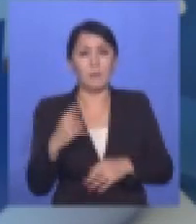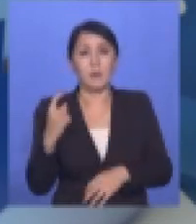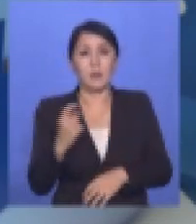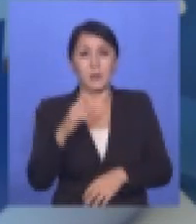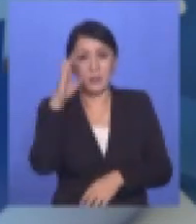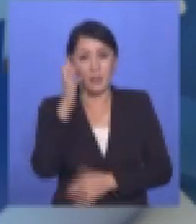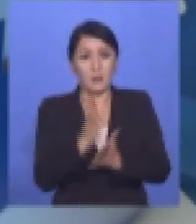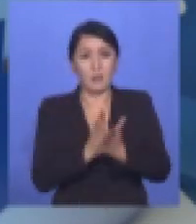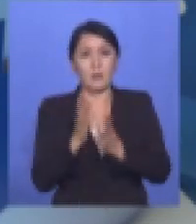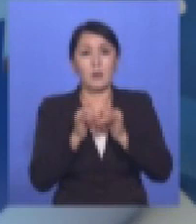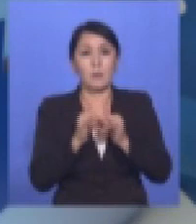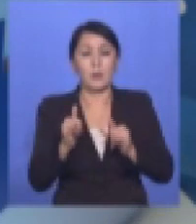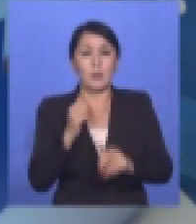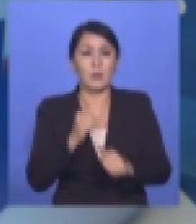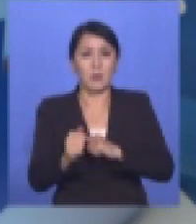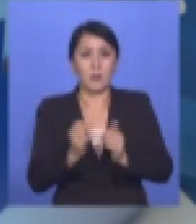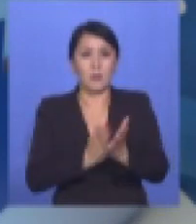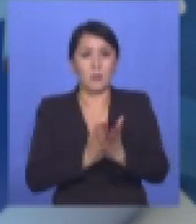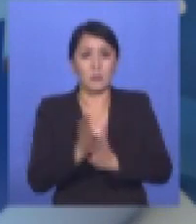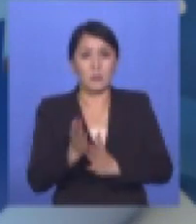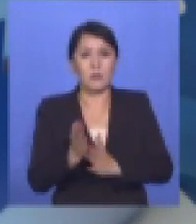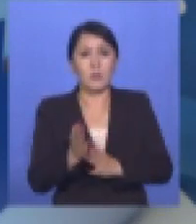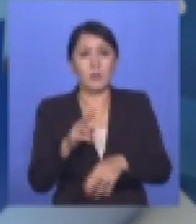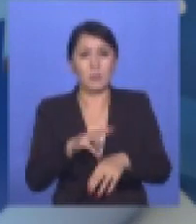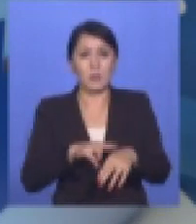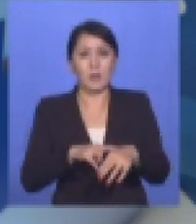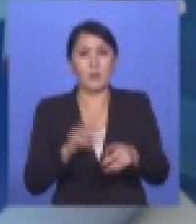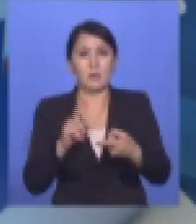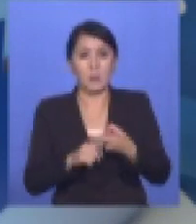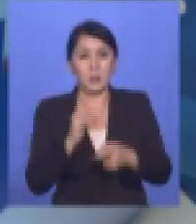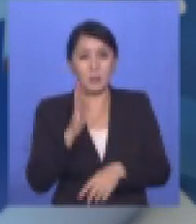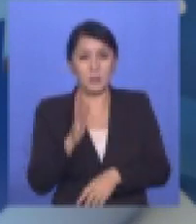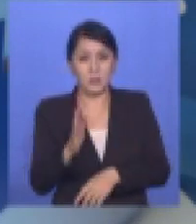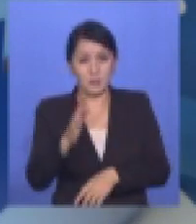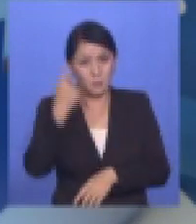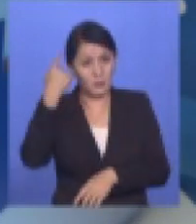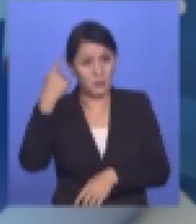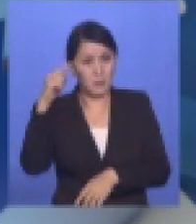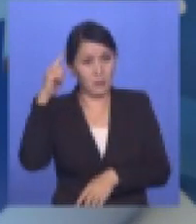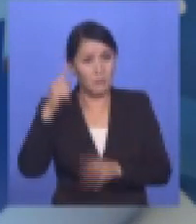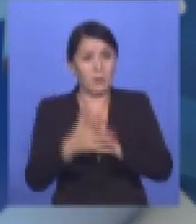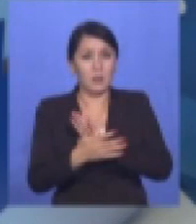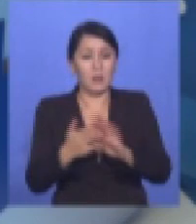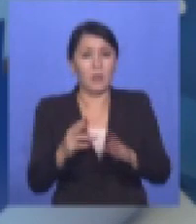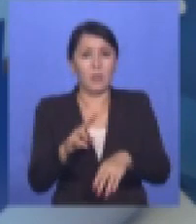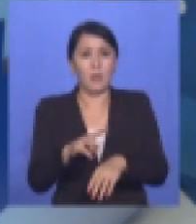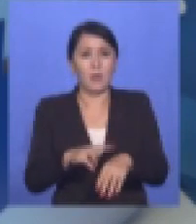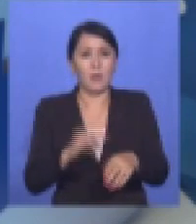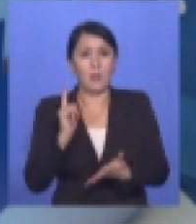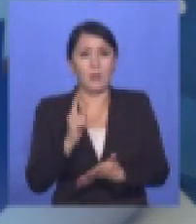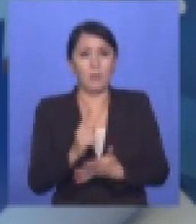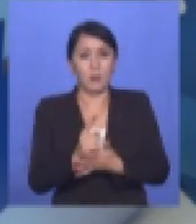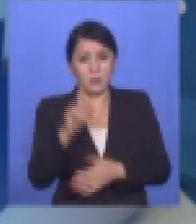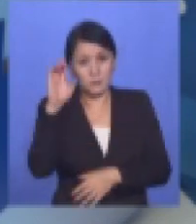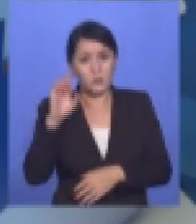экономиканы, мемлекет саясатын дамытудың әрбір бағытына ішкі істер органдарының тікелей қатысы бар екенін жақсы біледі. Тәртіп сақшыларының міндеті